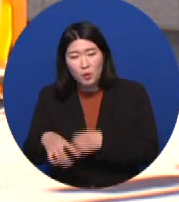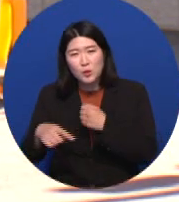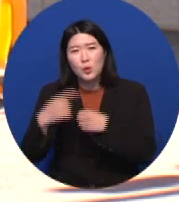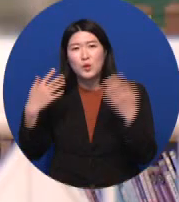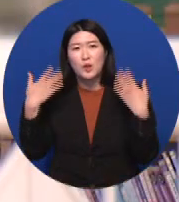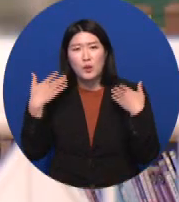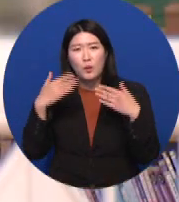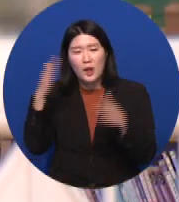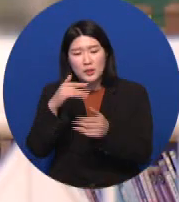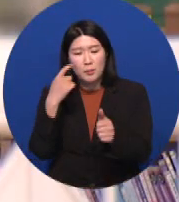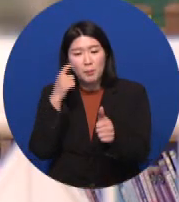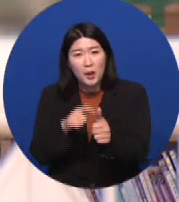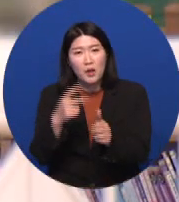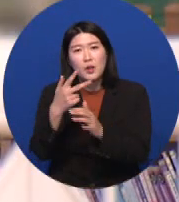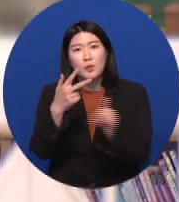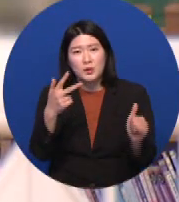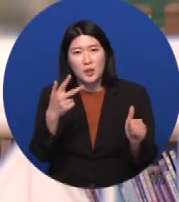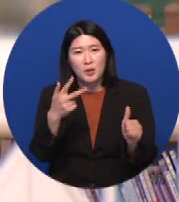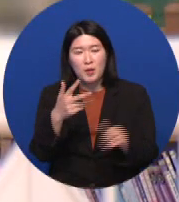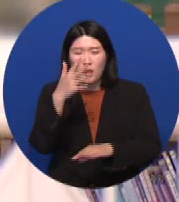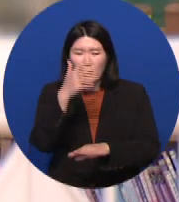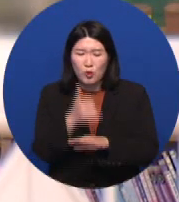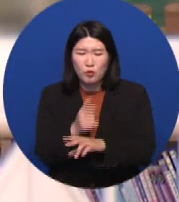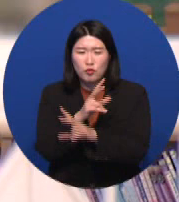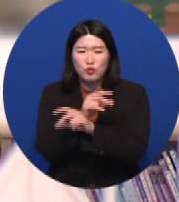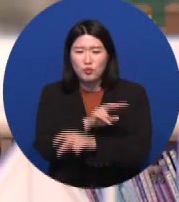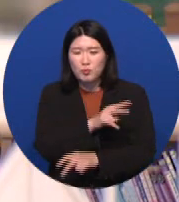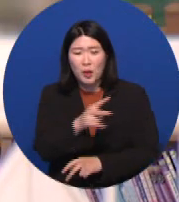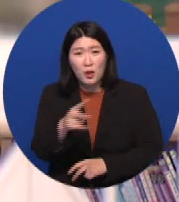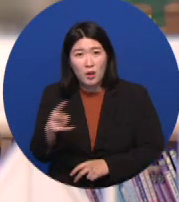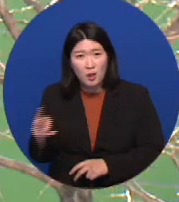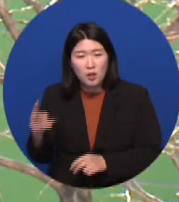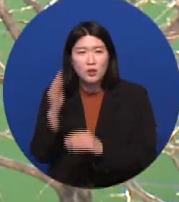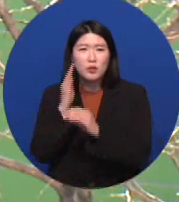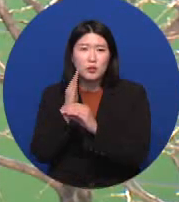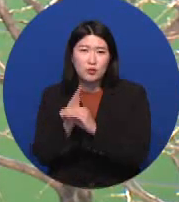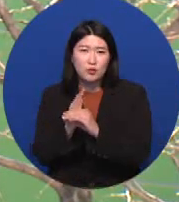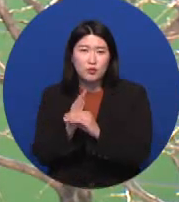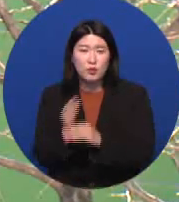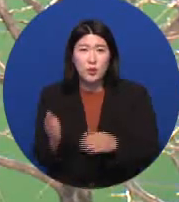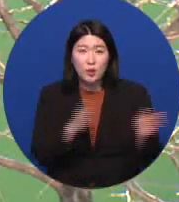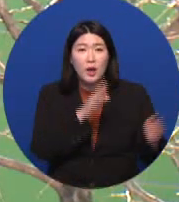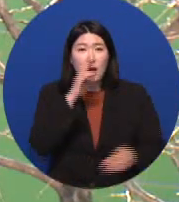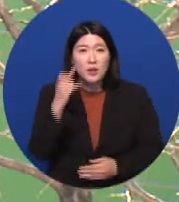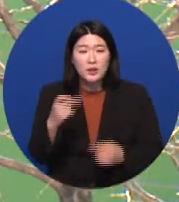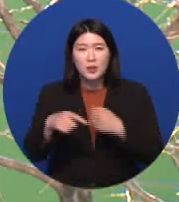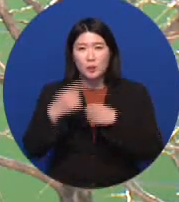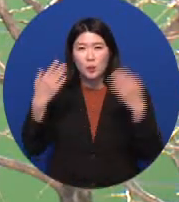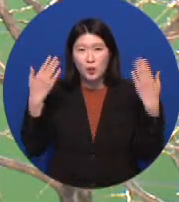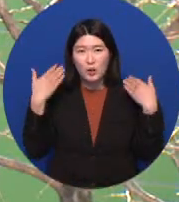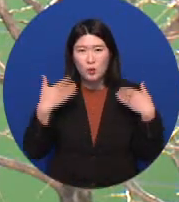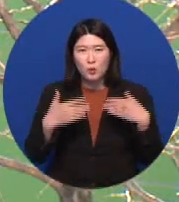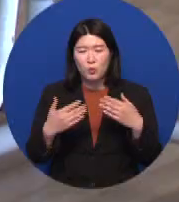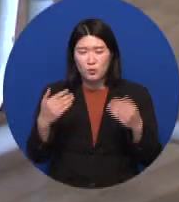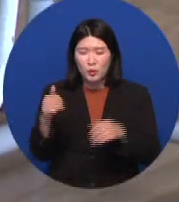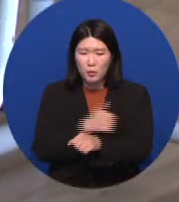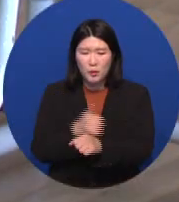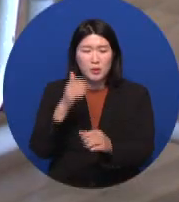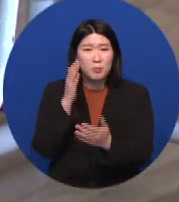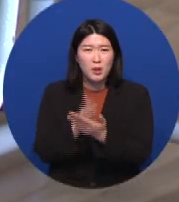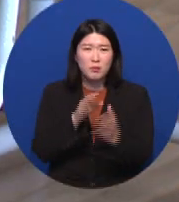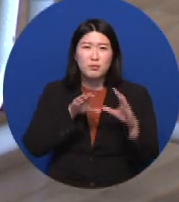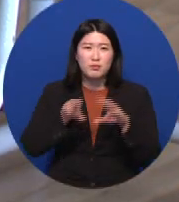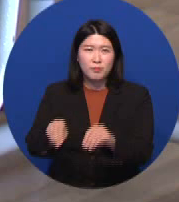학생들이 확진되자 이틀간 원격 수업으로 전환했고 아산의 한 초등학교도 등교를 중지하고